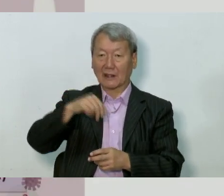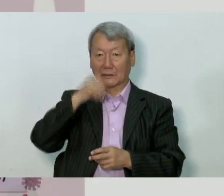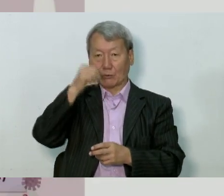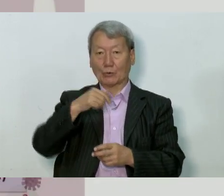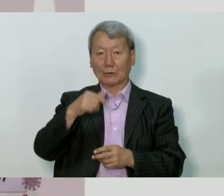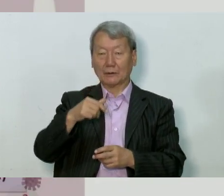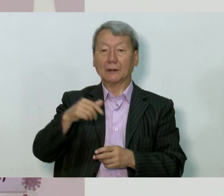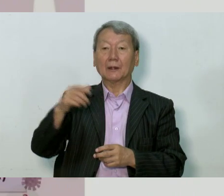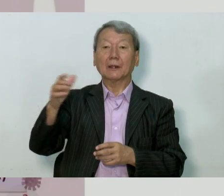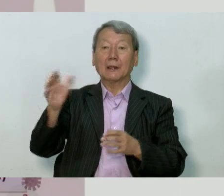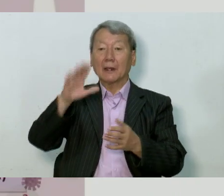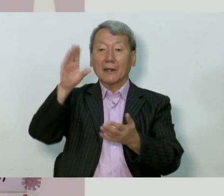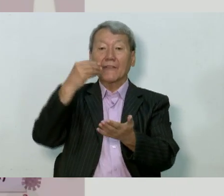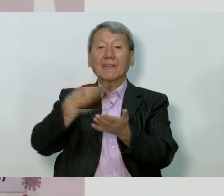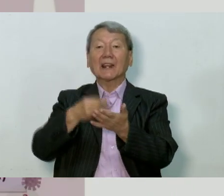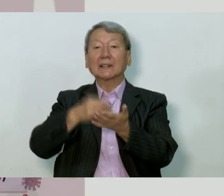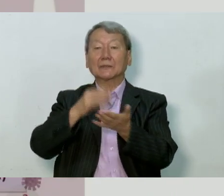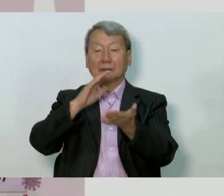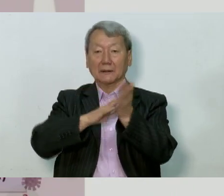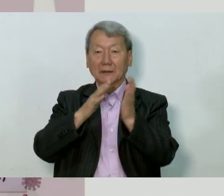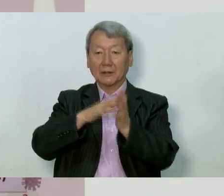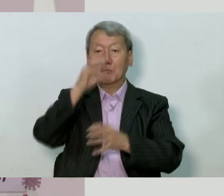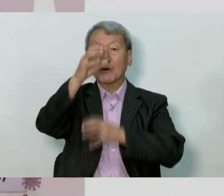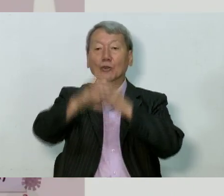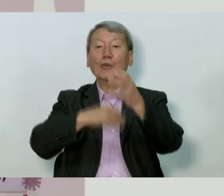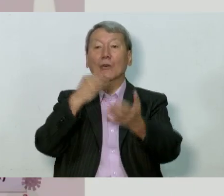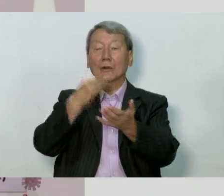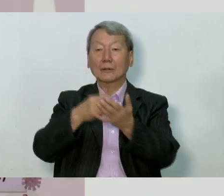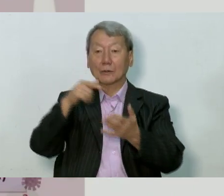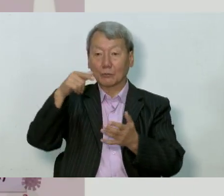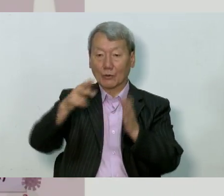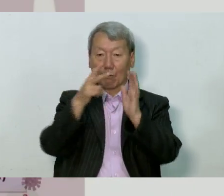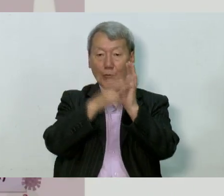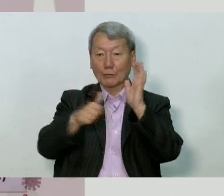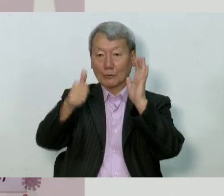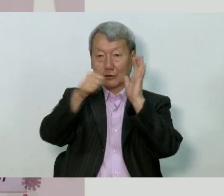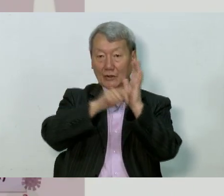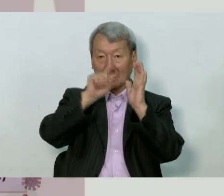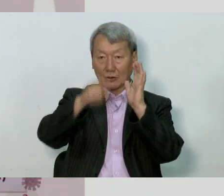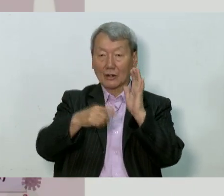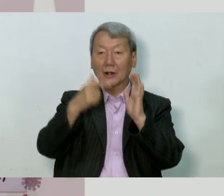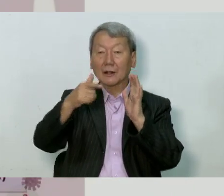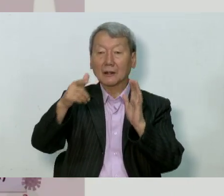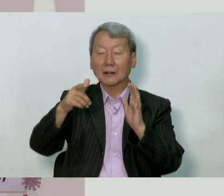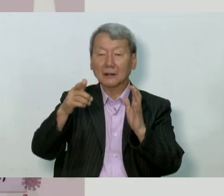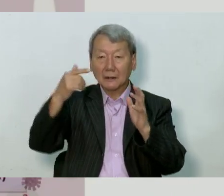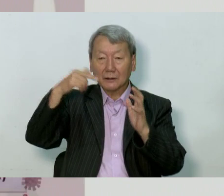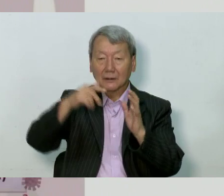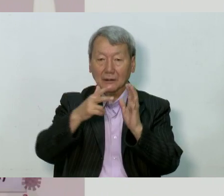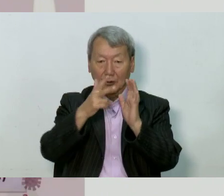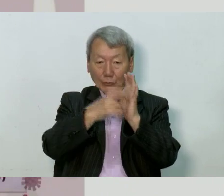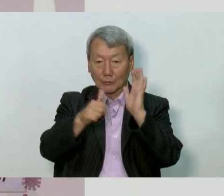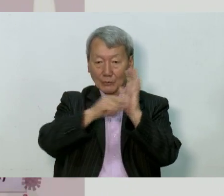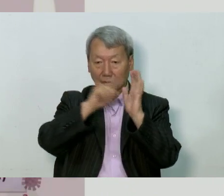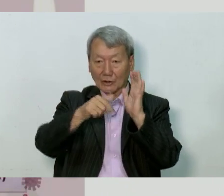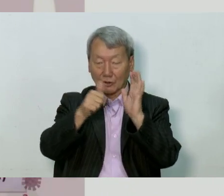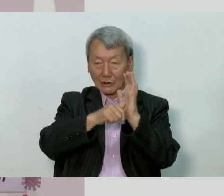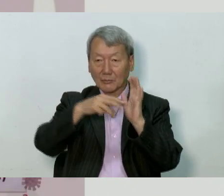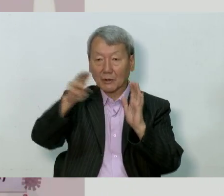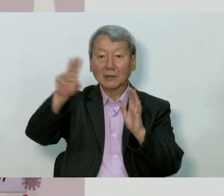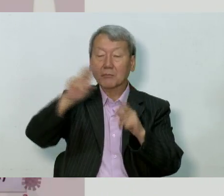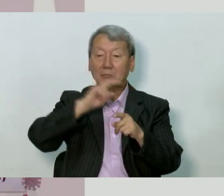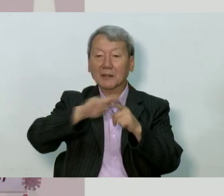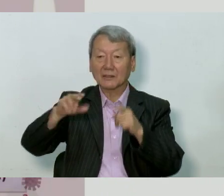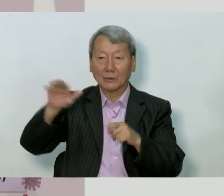года. Финансовые условия МВФ. 86 миллионов долларов США – это механизм быстрого